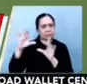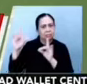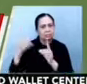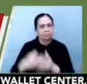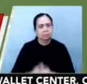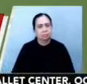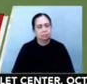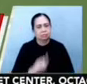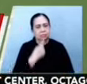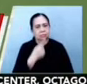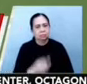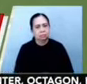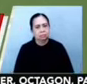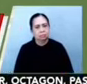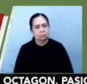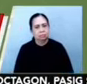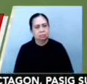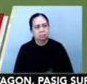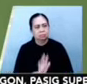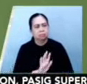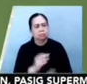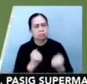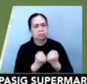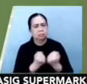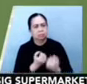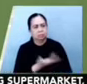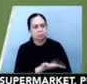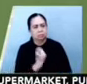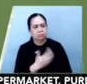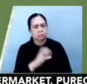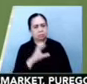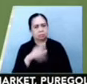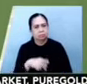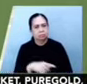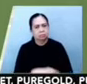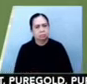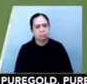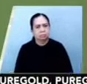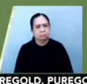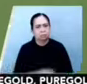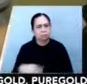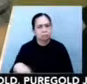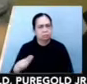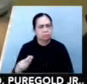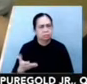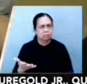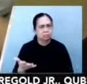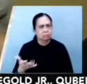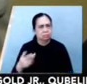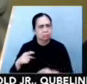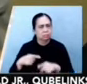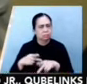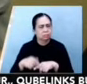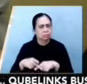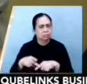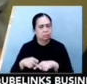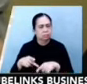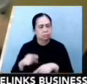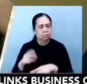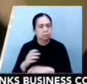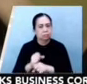niya sa akin, huwag ka na lumaban, ibigay mo na yung cellphone mo sa akin. May nilabas siya something na kutsilyo. Nakuha raw sa